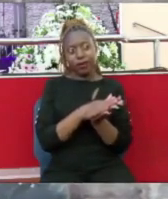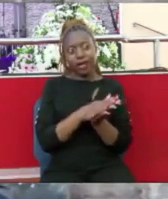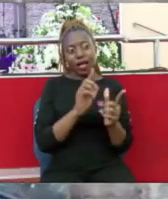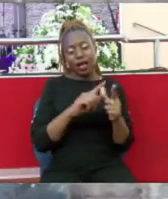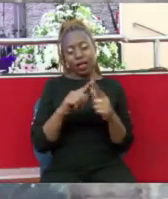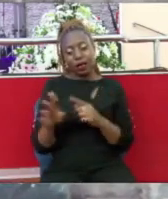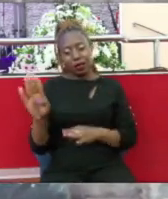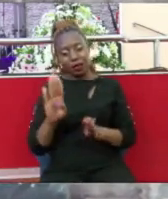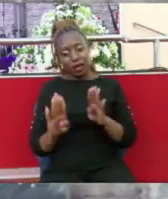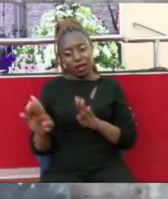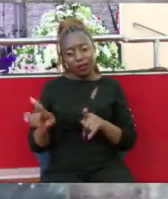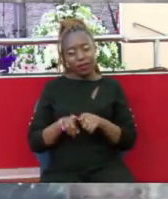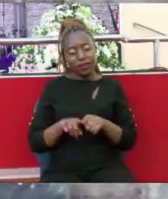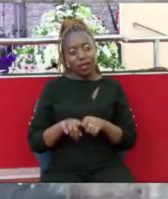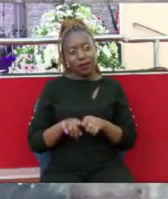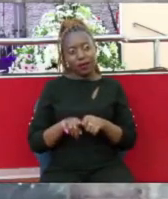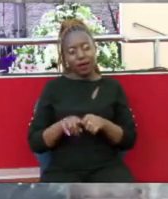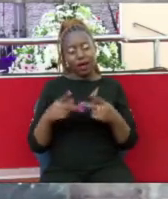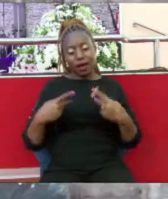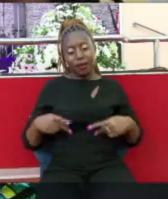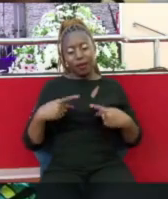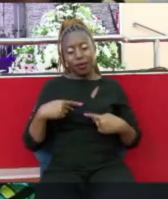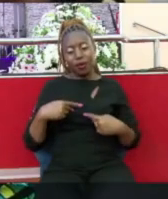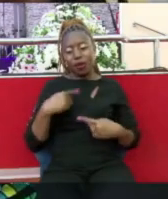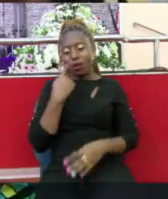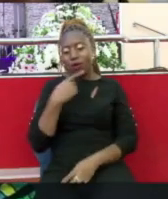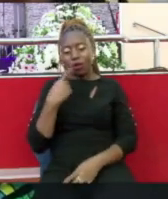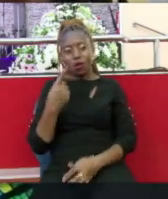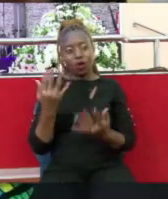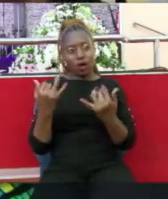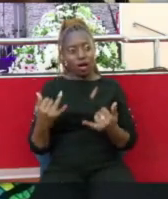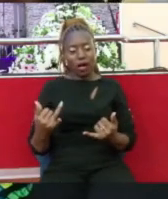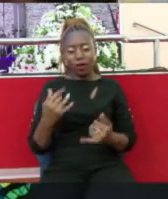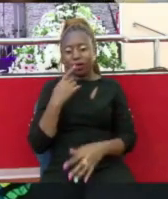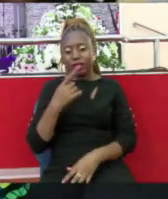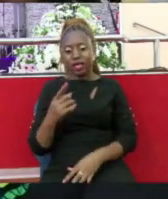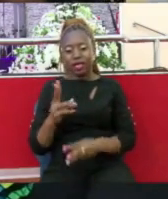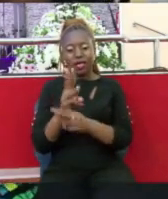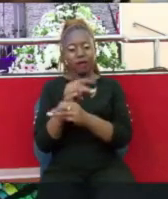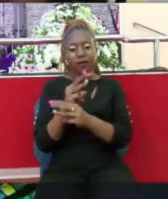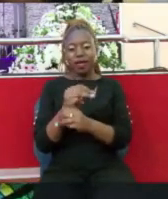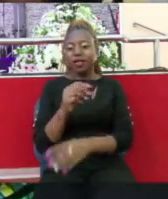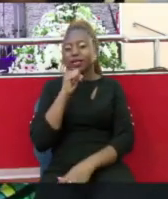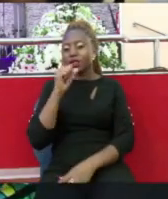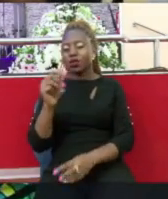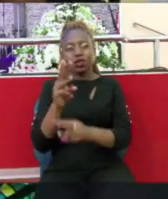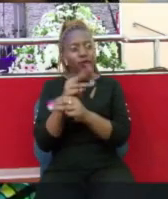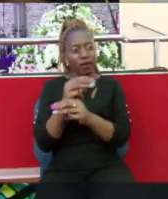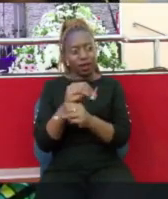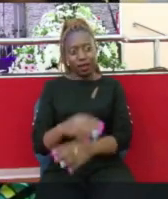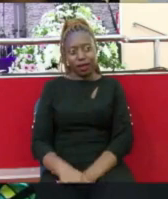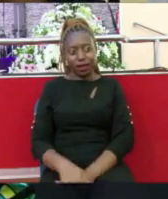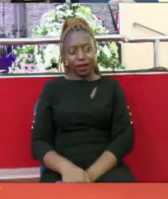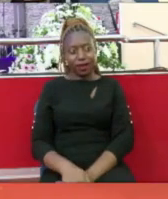wengine wanasema siku hizi. They say the math is not mathing. Kwamba hesabu haisabetiki. And when somebody tells you have faith in God. Na unakiri mwingine